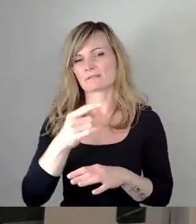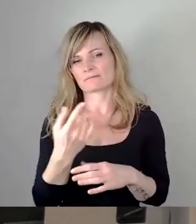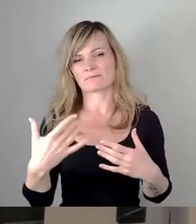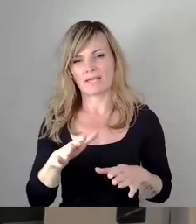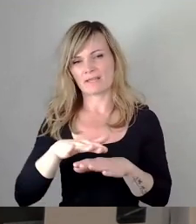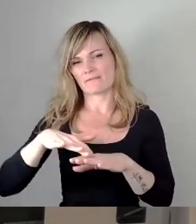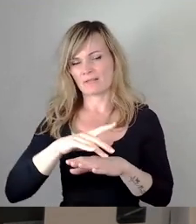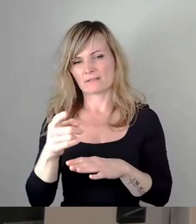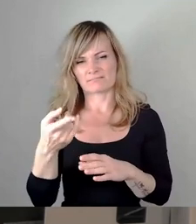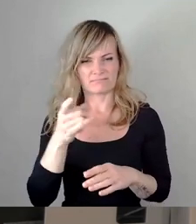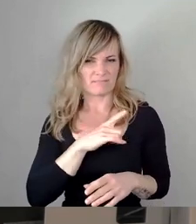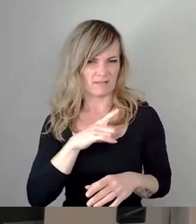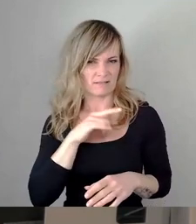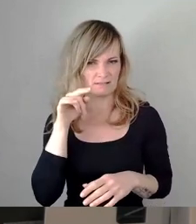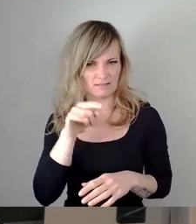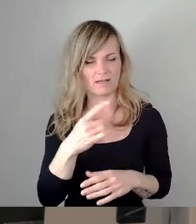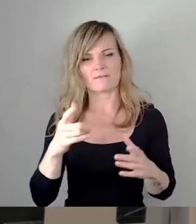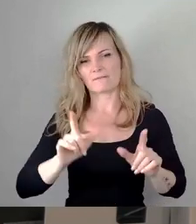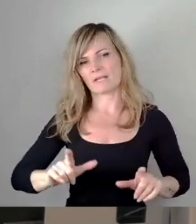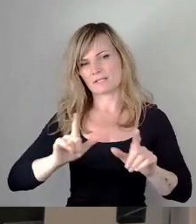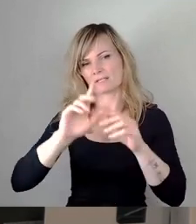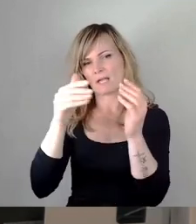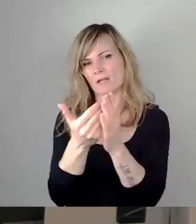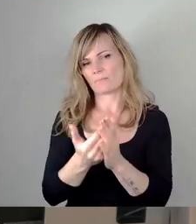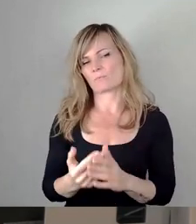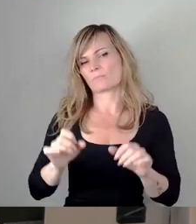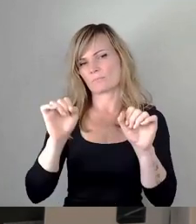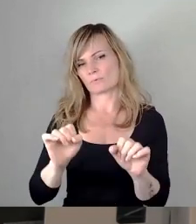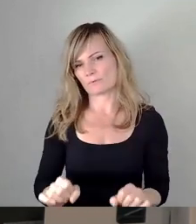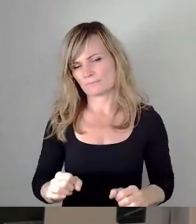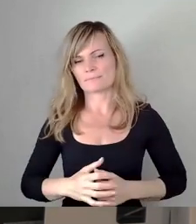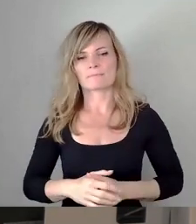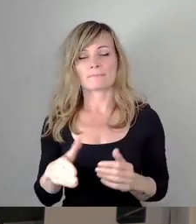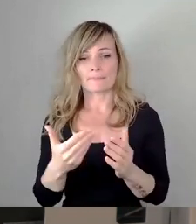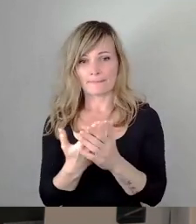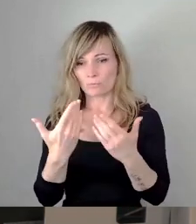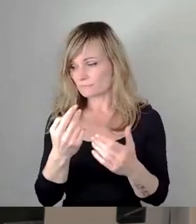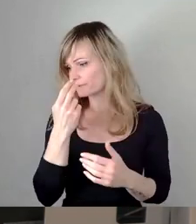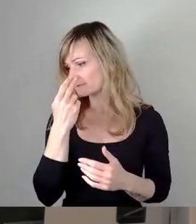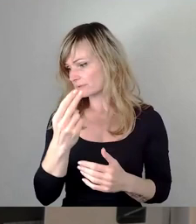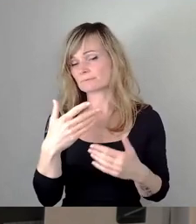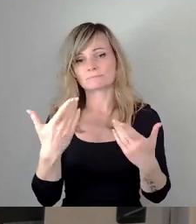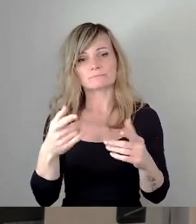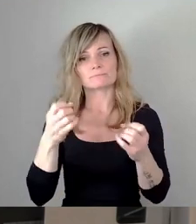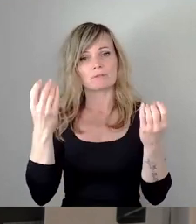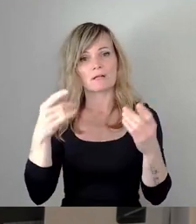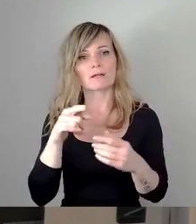letzten Endes auch Freizeitangebote entstehen können. Und von der Seite her sehen wir an dieser Stelle natürlich schon dann, dass